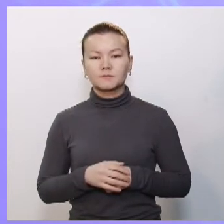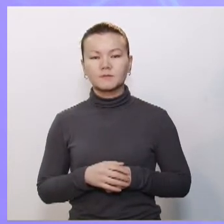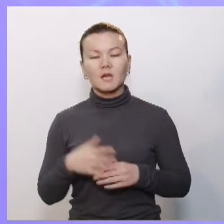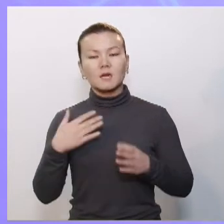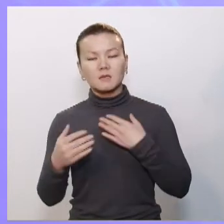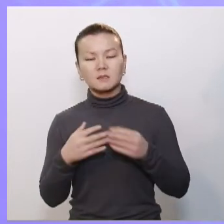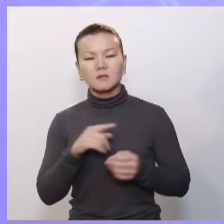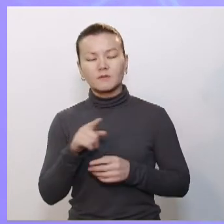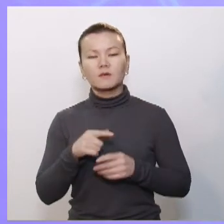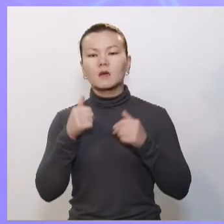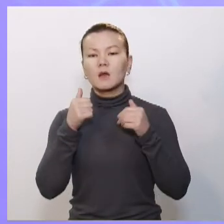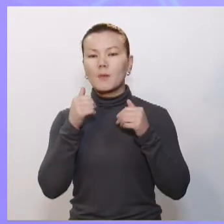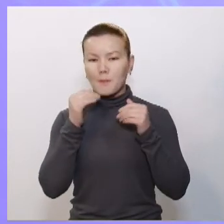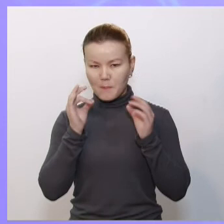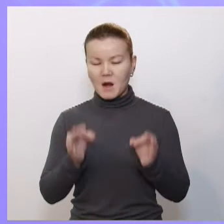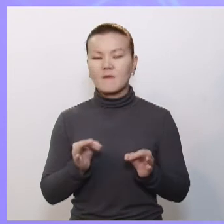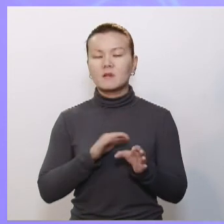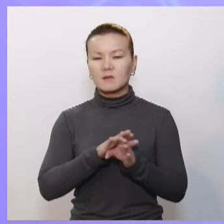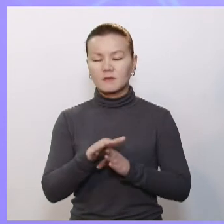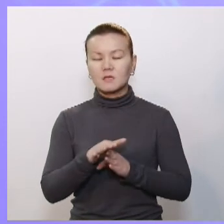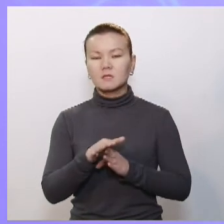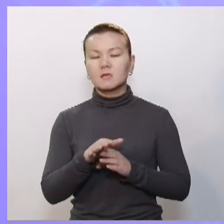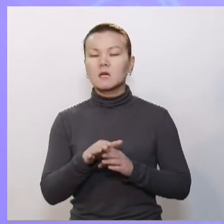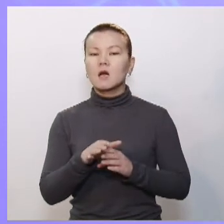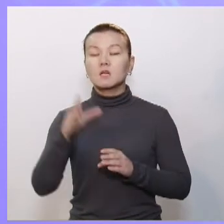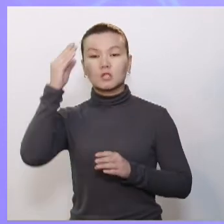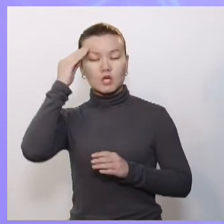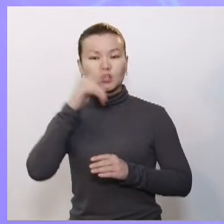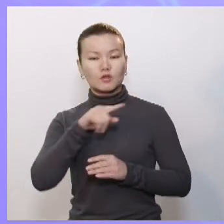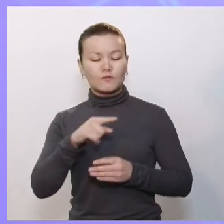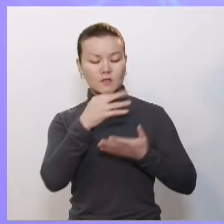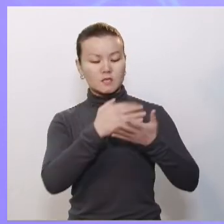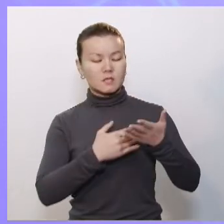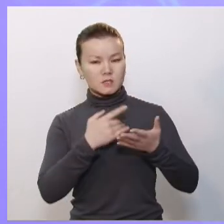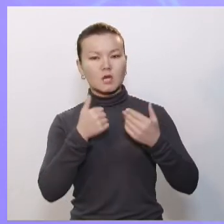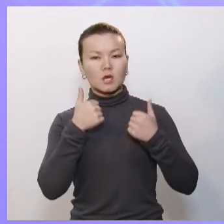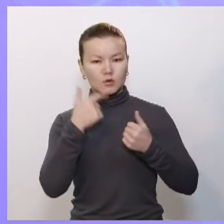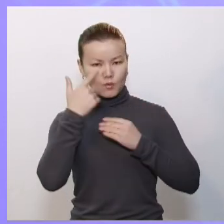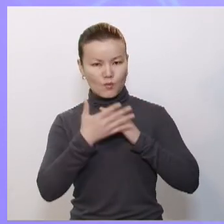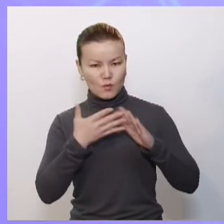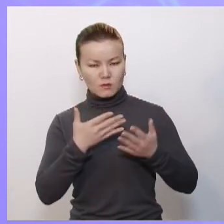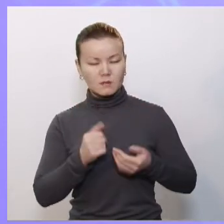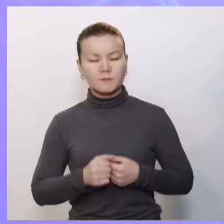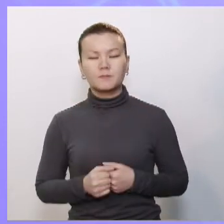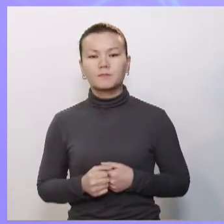Эгерде туура аткарсаңар, анда текстти жакшы түшүндүңөр, азаматсыңар.